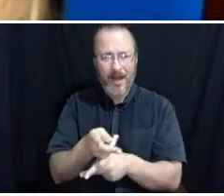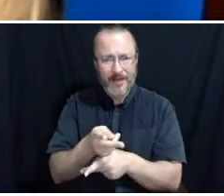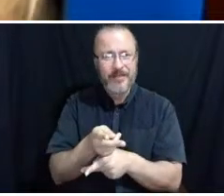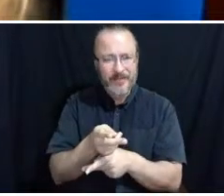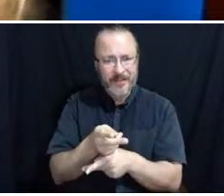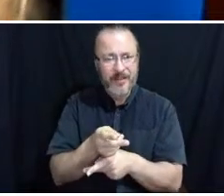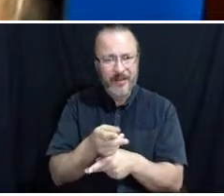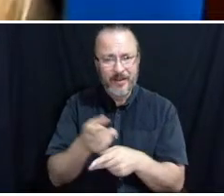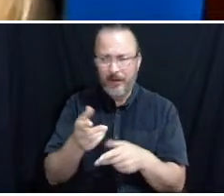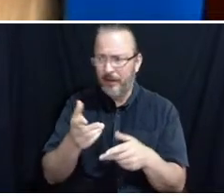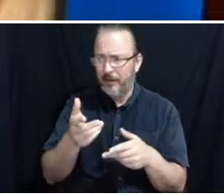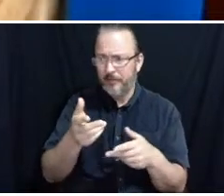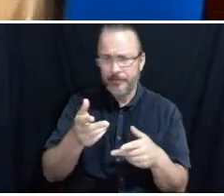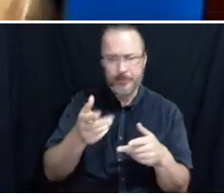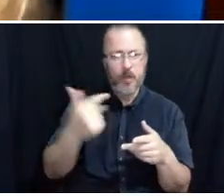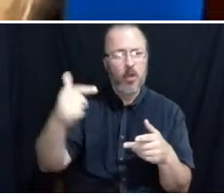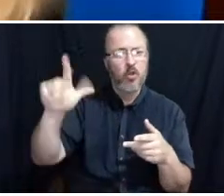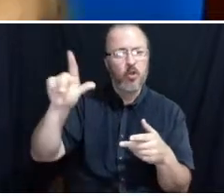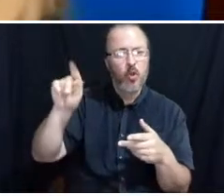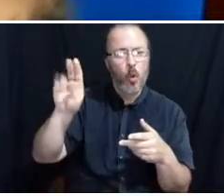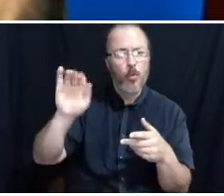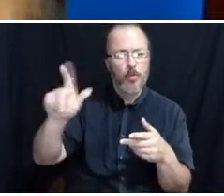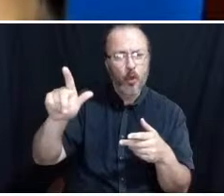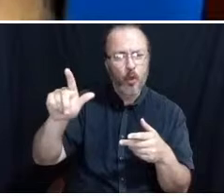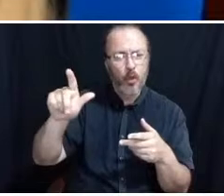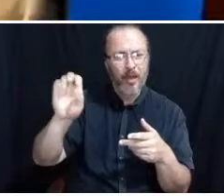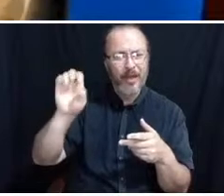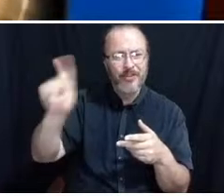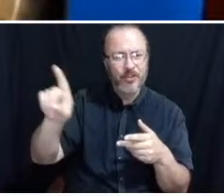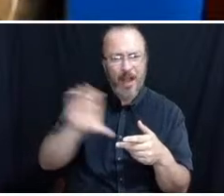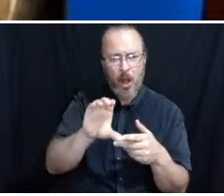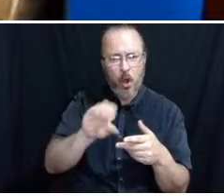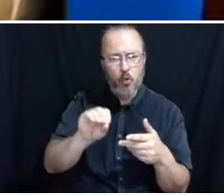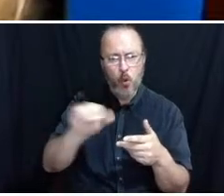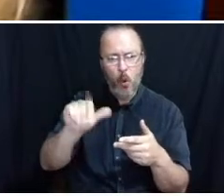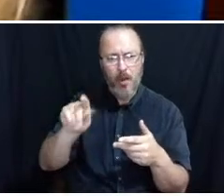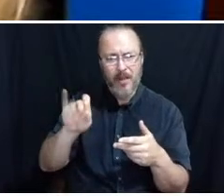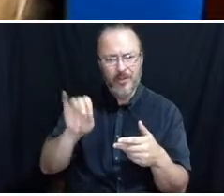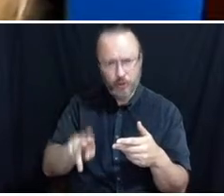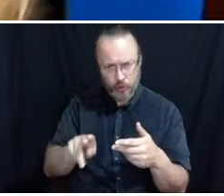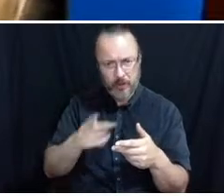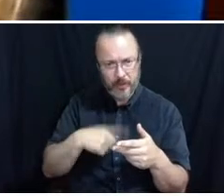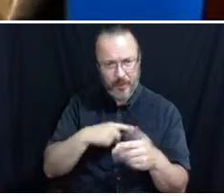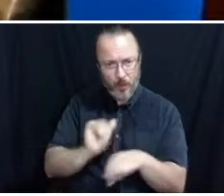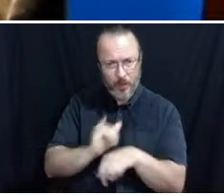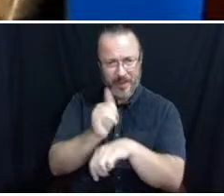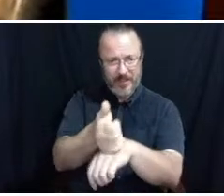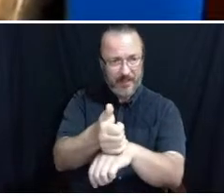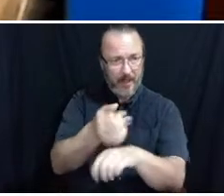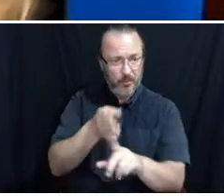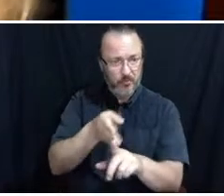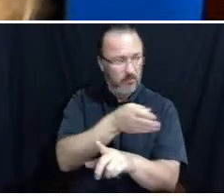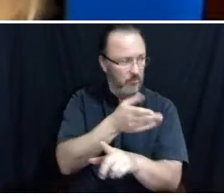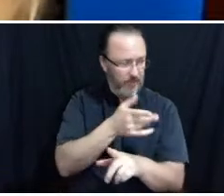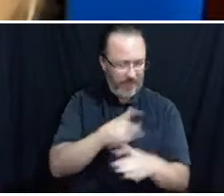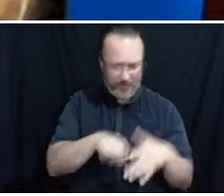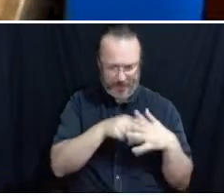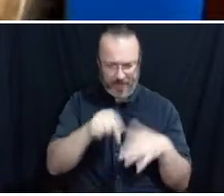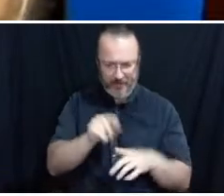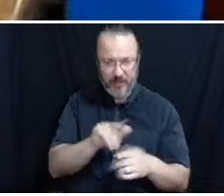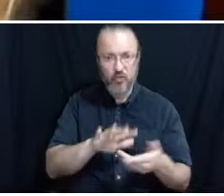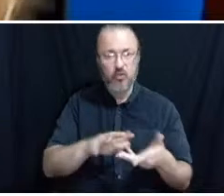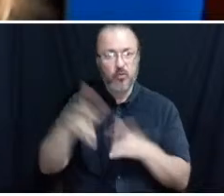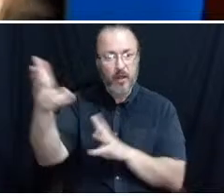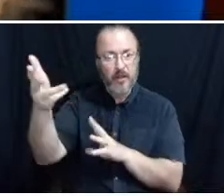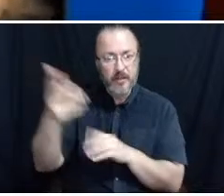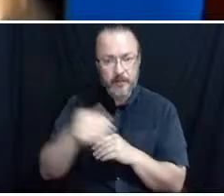nous coopérons aussi avec la Coalition mondiale pour l'éducation que l'UNESCO a créée dès le début de la